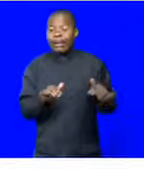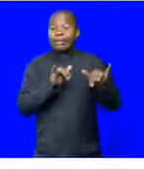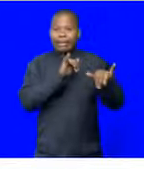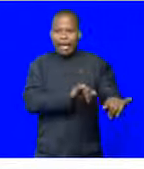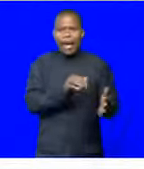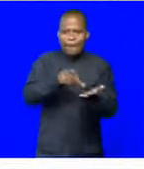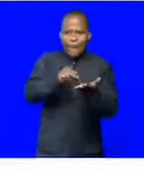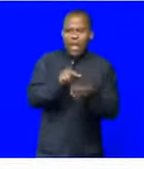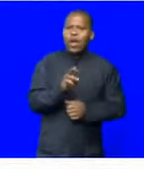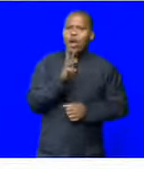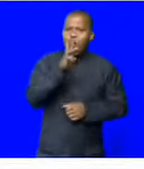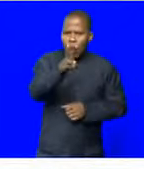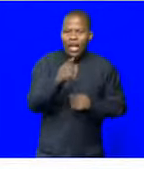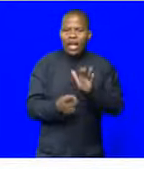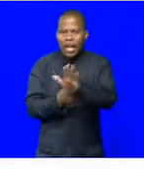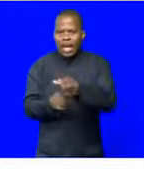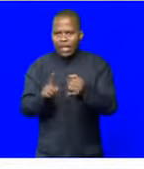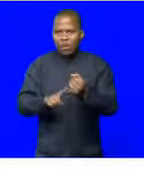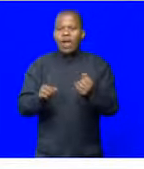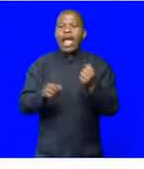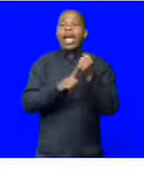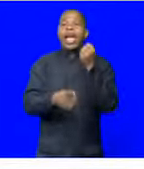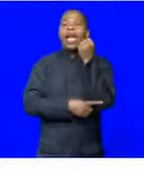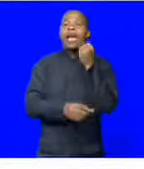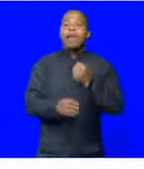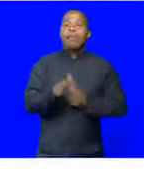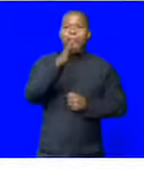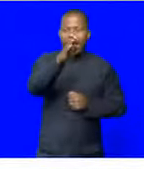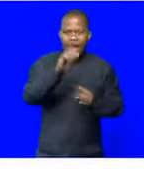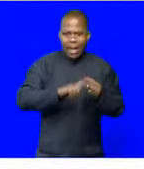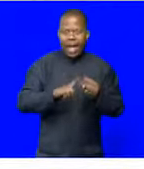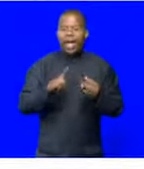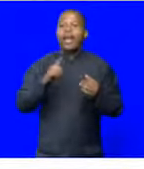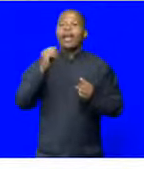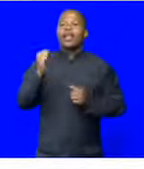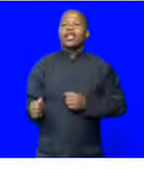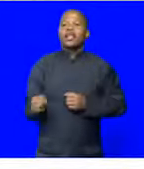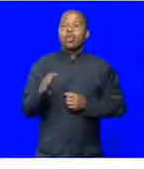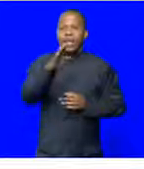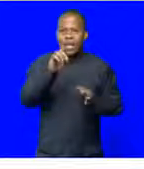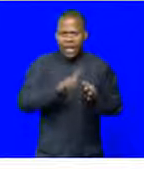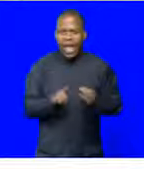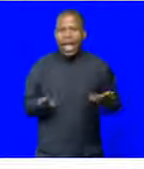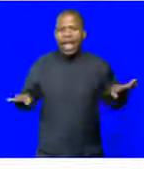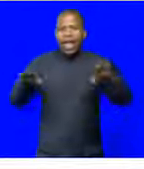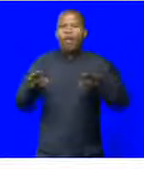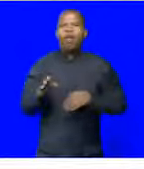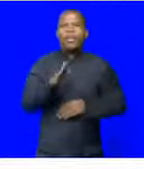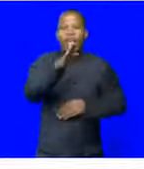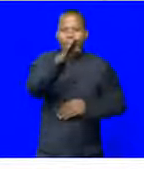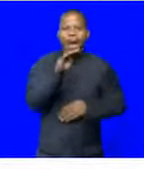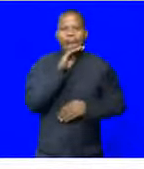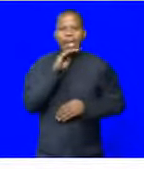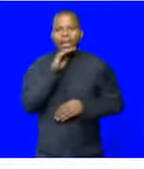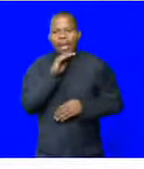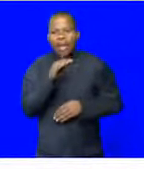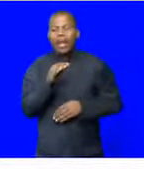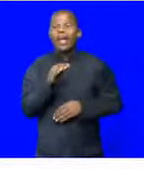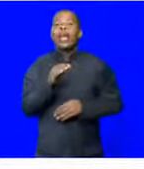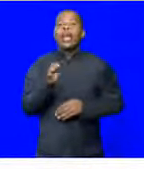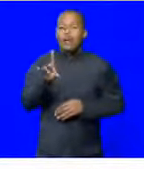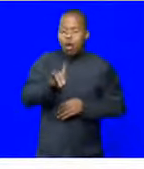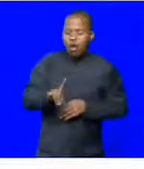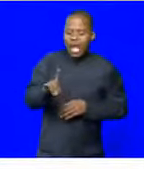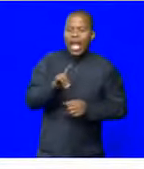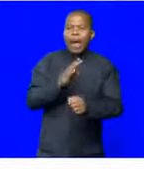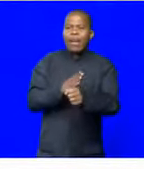nasembabane nakumatsapa nasezulwini tonke indzawo lete ama hotel atyakhona kuthola ibusiness ngalokufika kwebantu naloko sinalabo